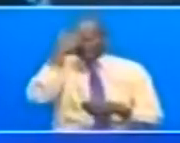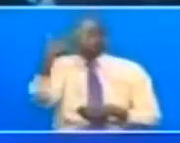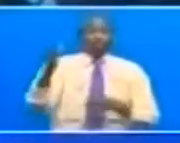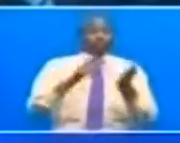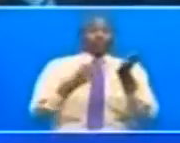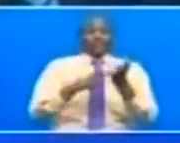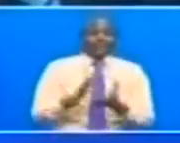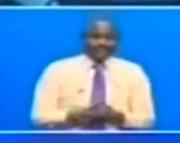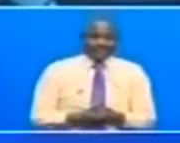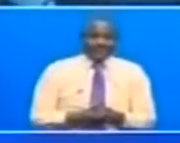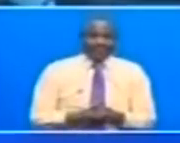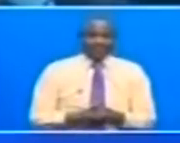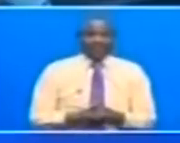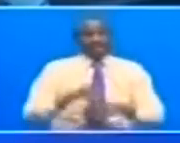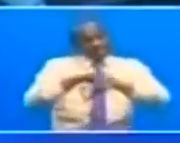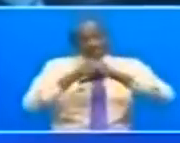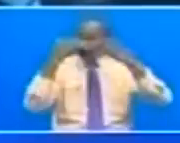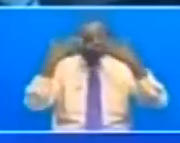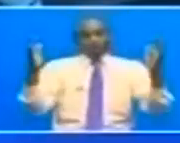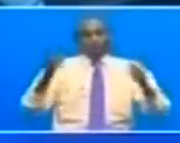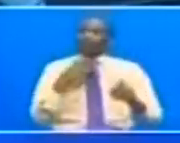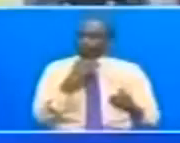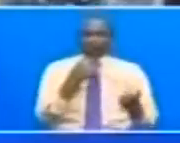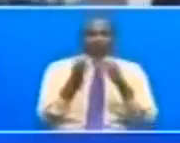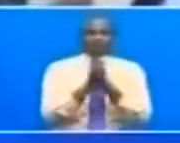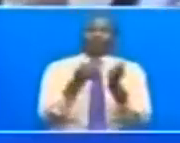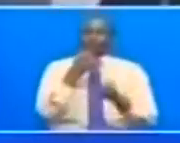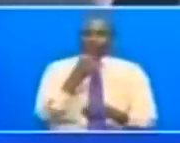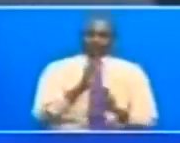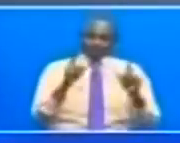Kiswahili hata Kiingereza.